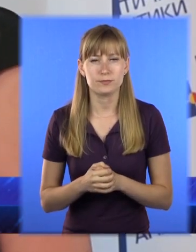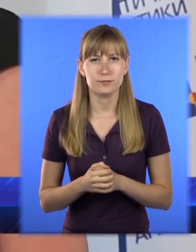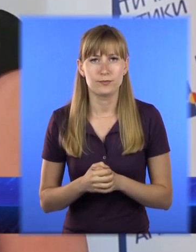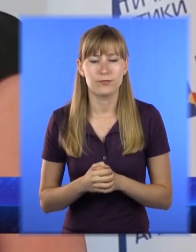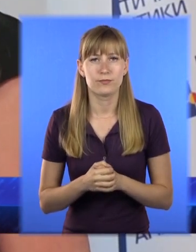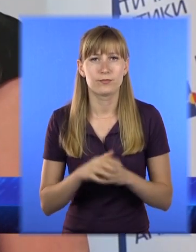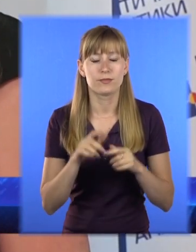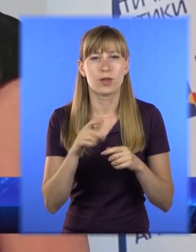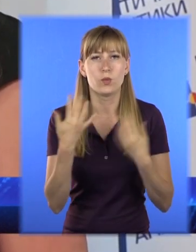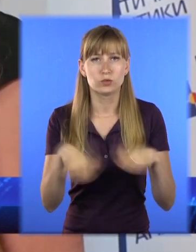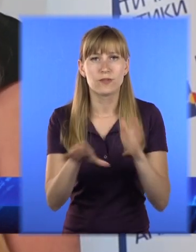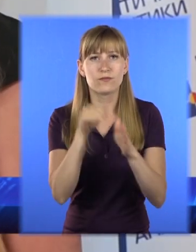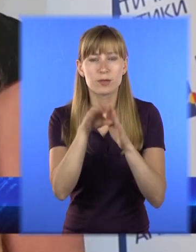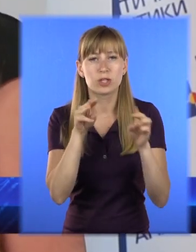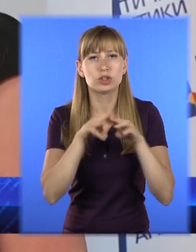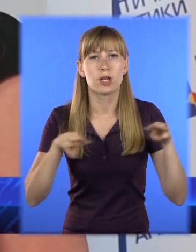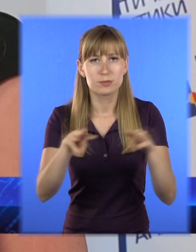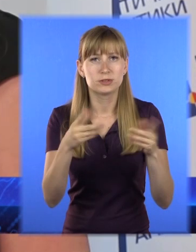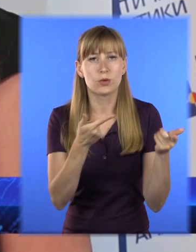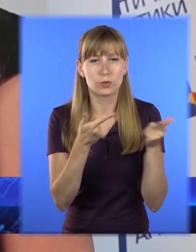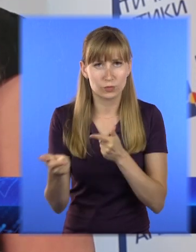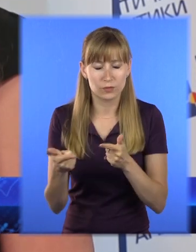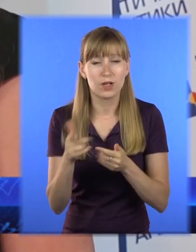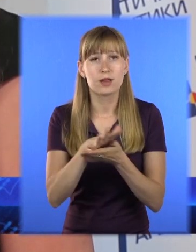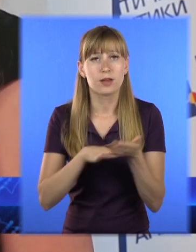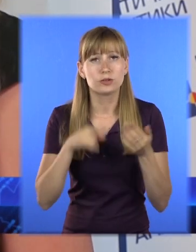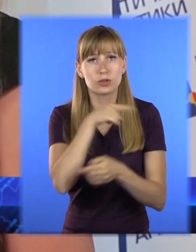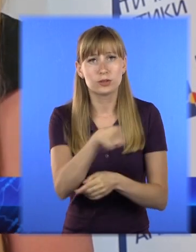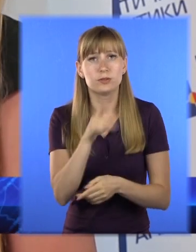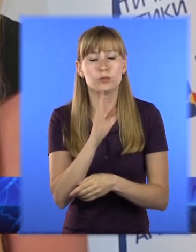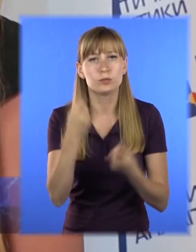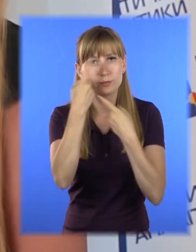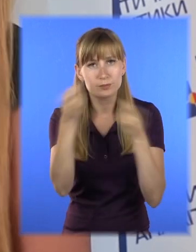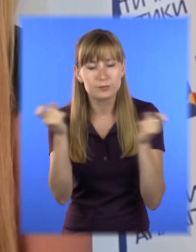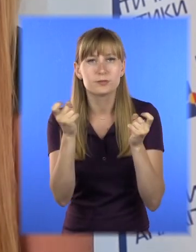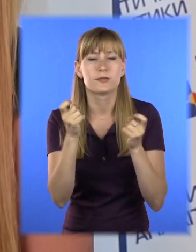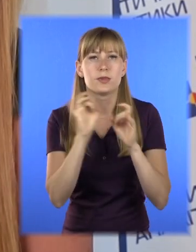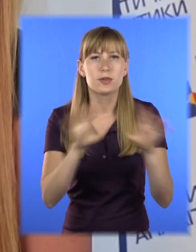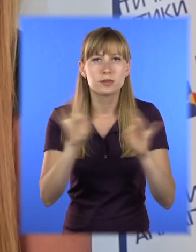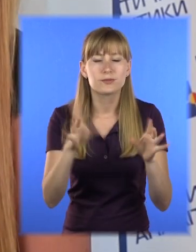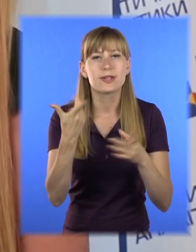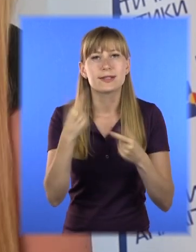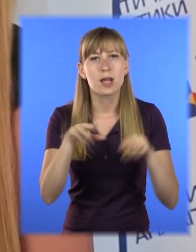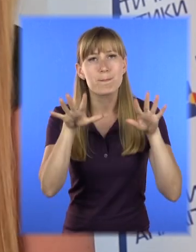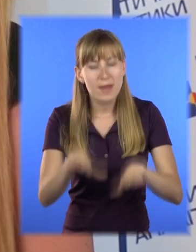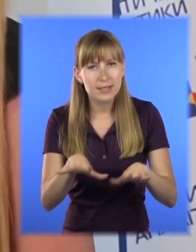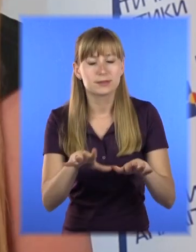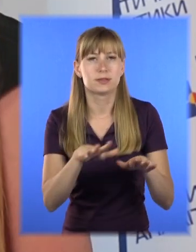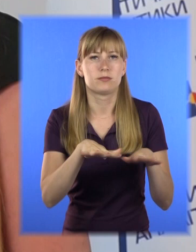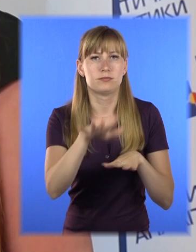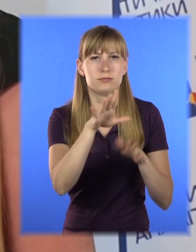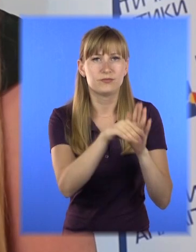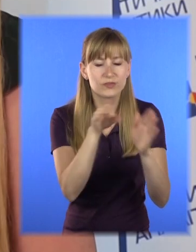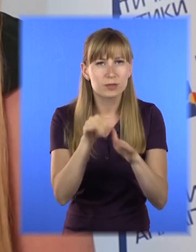Дільничі виборчі комісії сформовано. Тож далі вони будуть інформувати населення стосовно місця, часу проведення голосування,